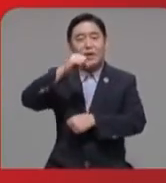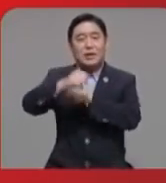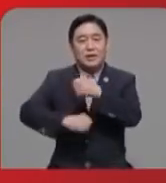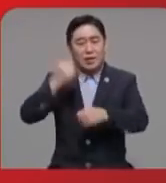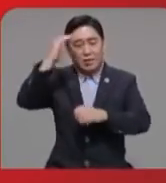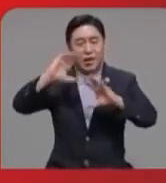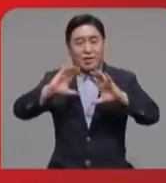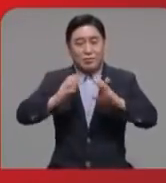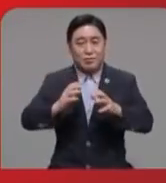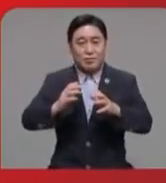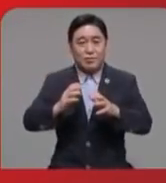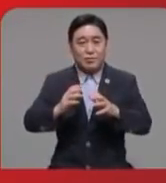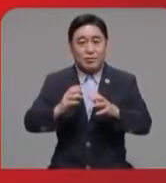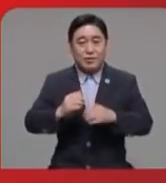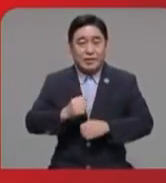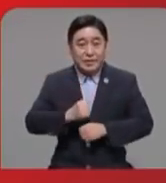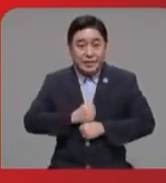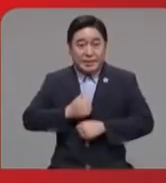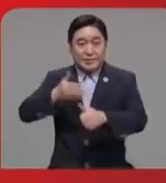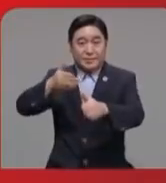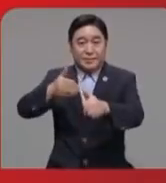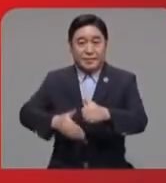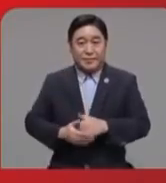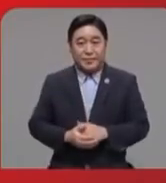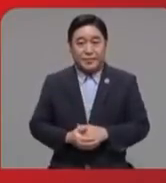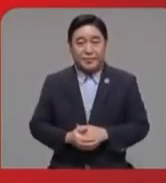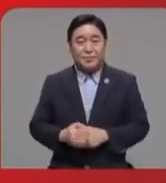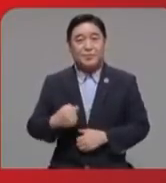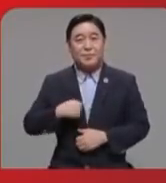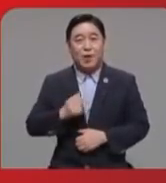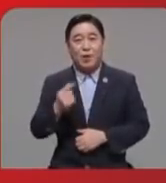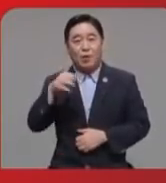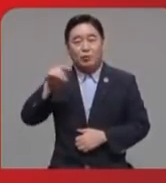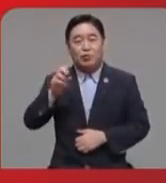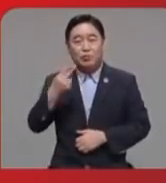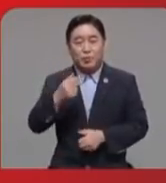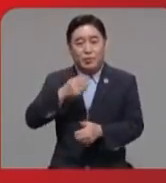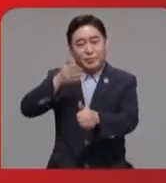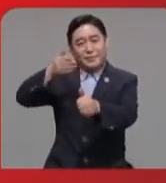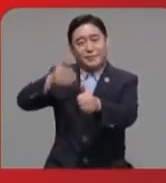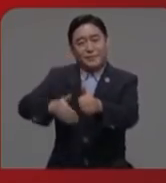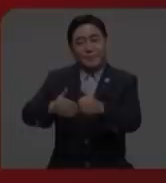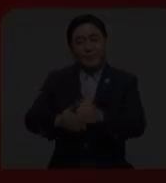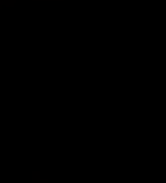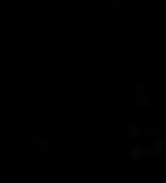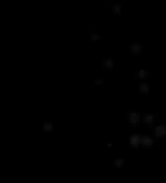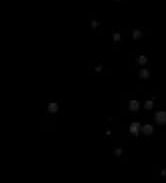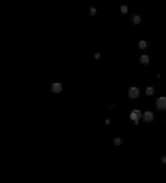자유대한민국을 지킵시다. 홍준표입니다. 부탁드립니다.